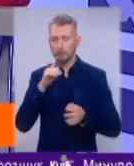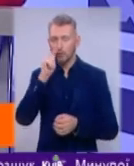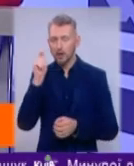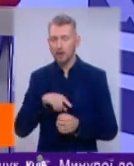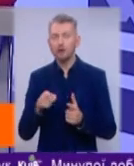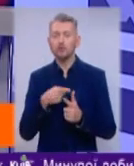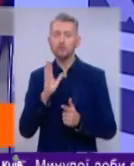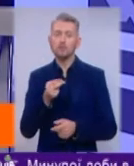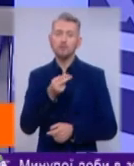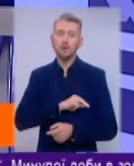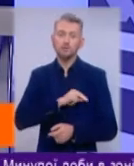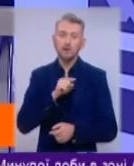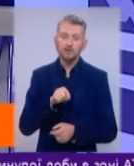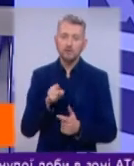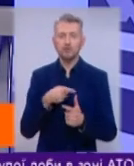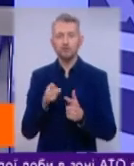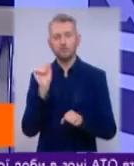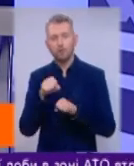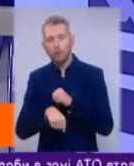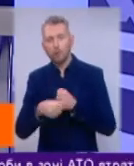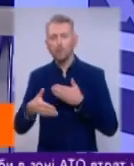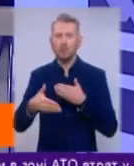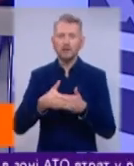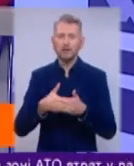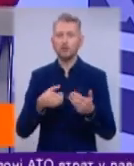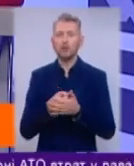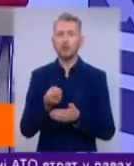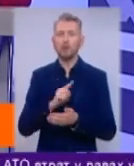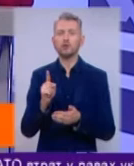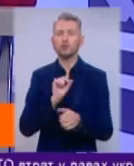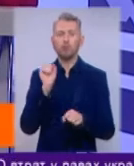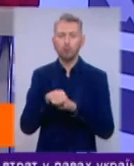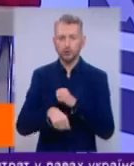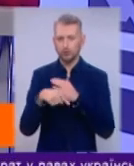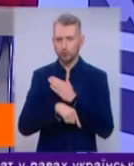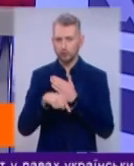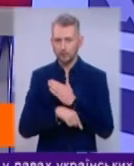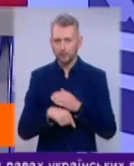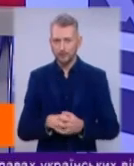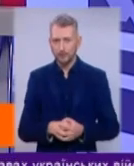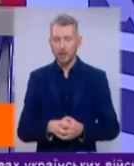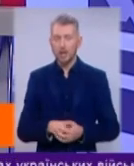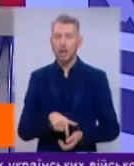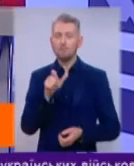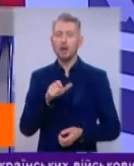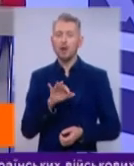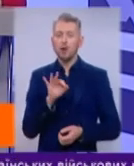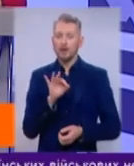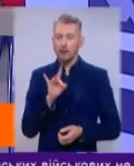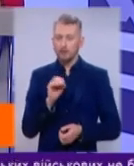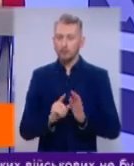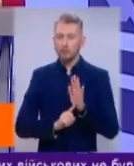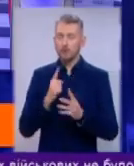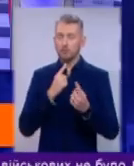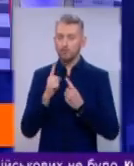чи спрацює він, чи поборемо ми, чи наблизимося до того, щоб побороти корупцію. Пане Олександре, почнемо